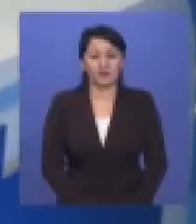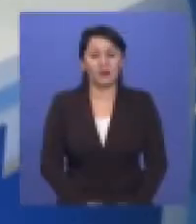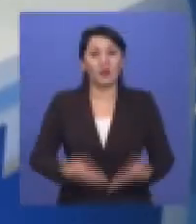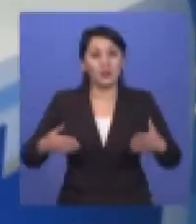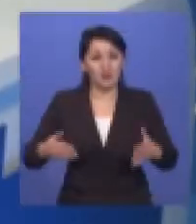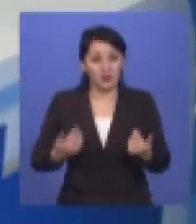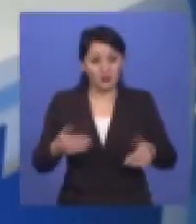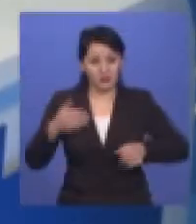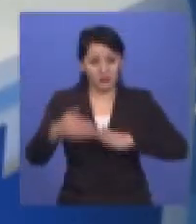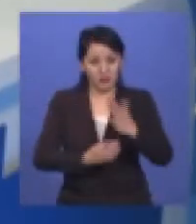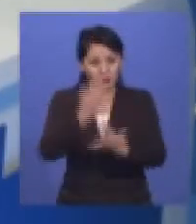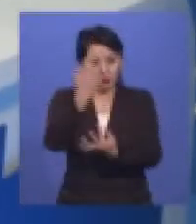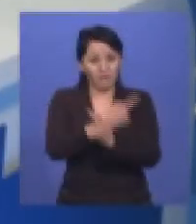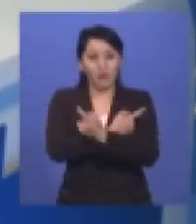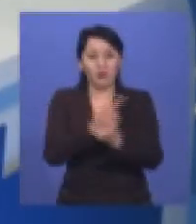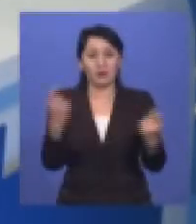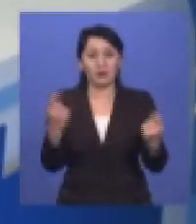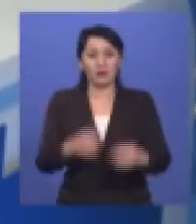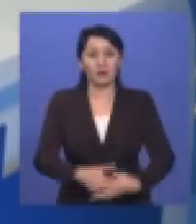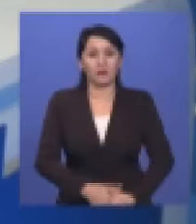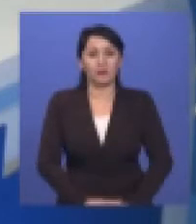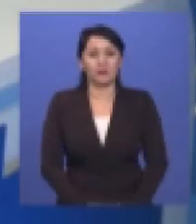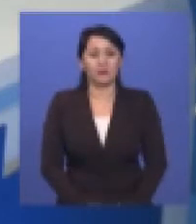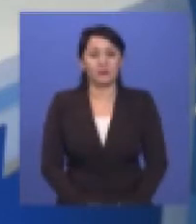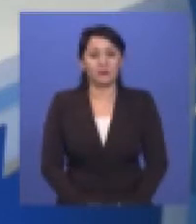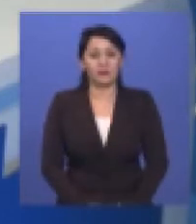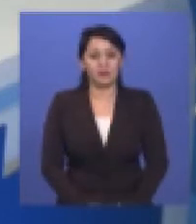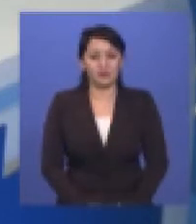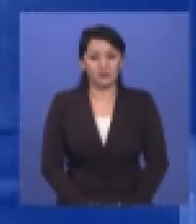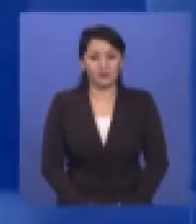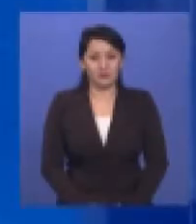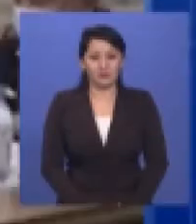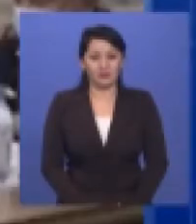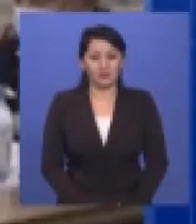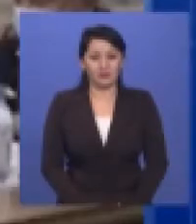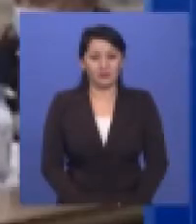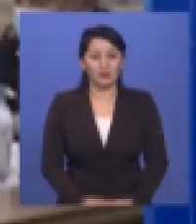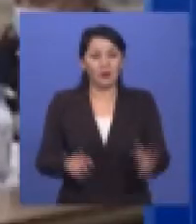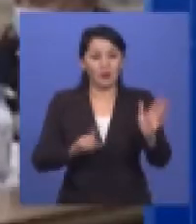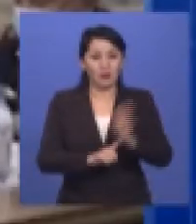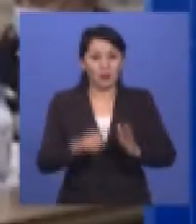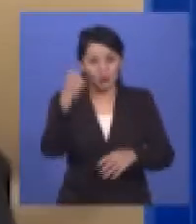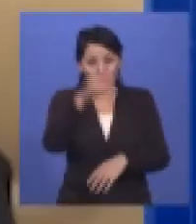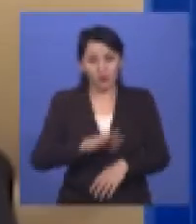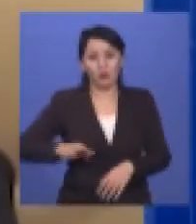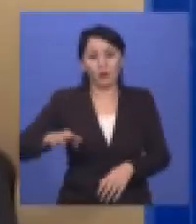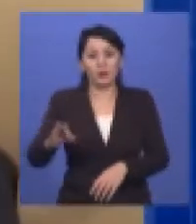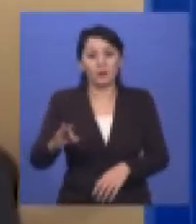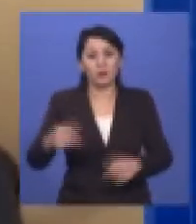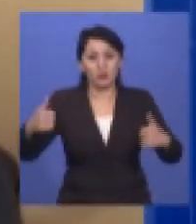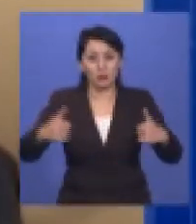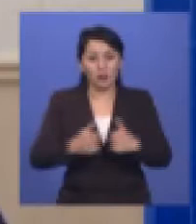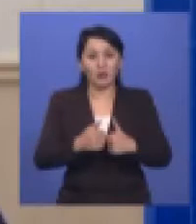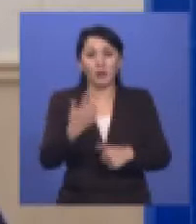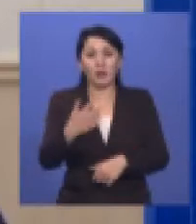Кешірі ғефирде қорында жаңалықтар алды, мен аңдатпаға назар аударайық. Жыл басынан облыста жыл көлік оқиғаларында